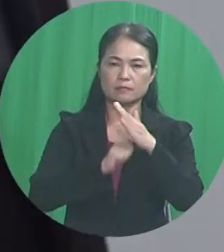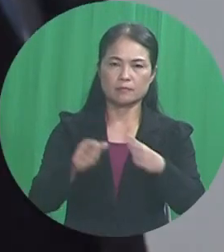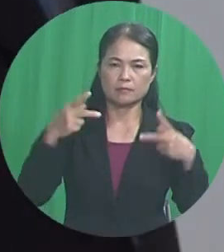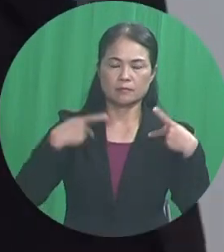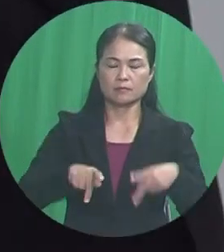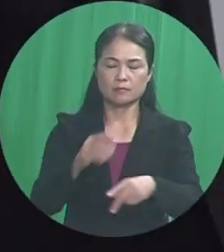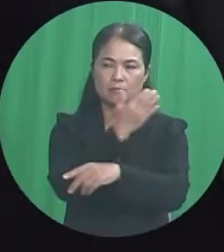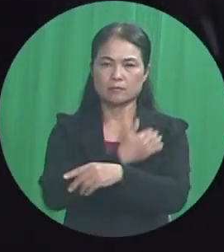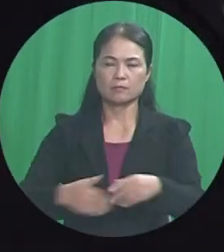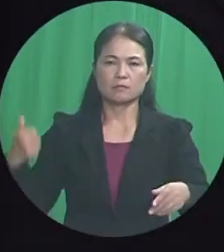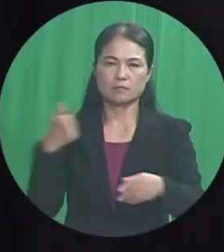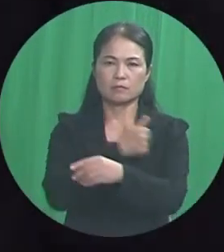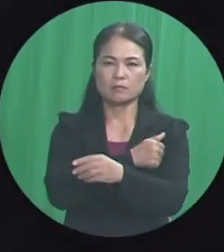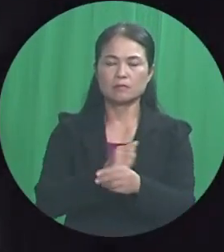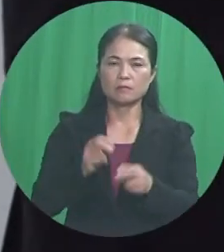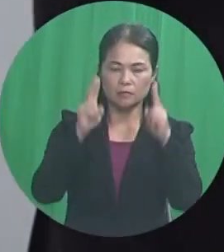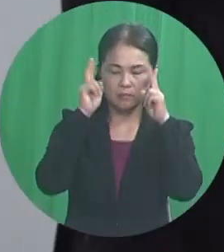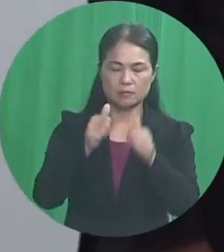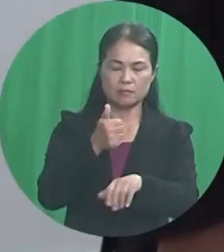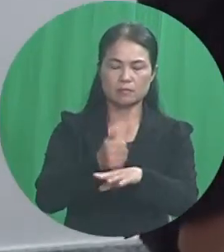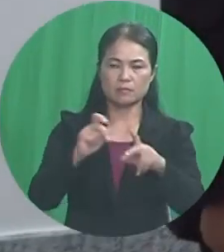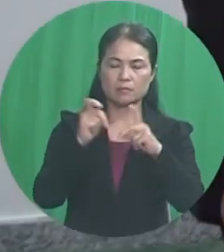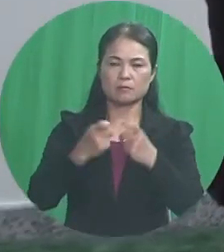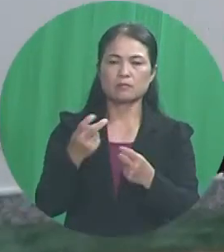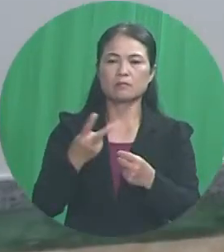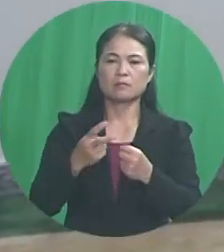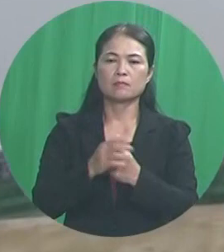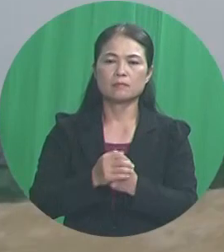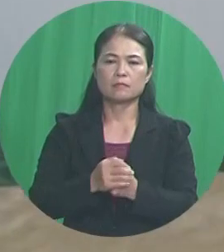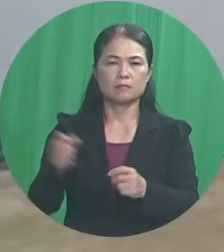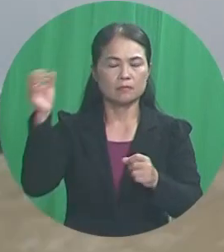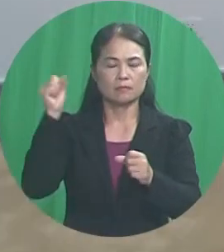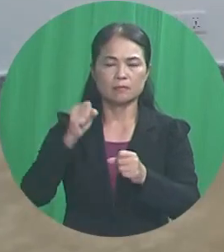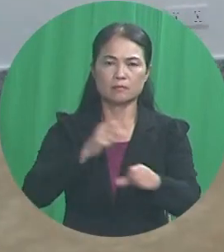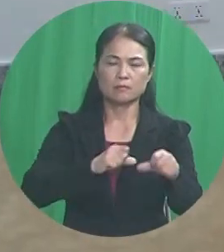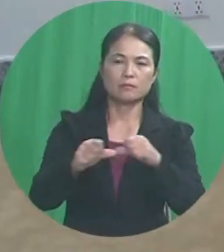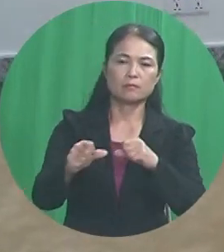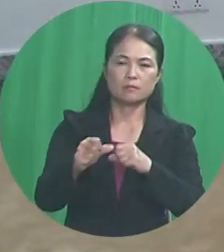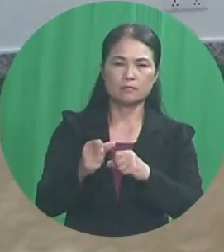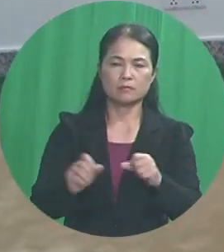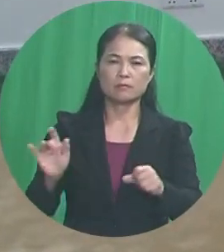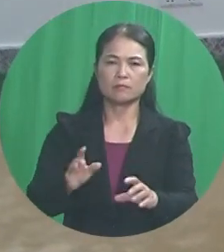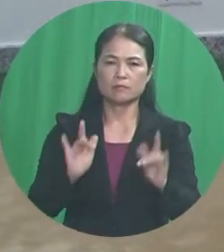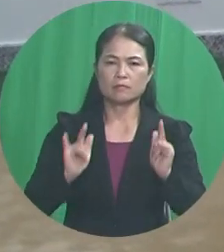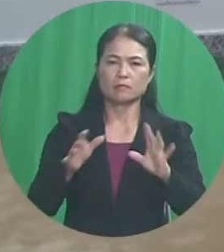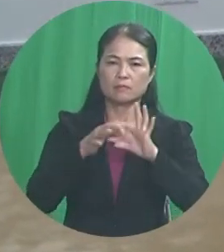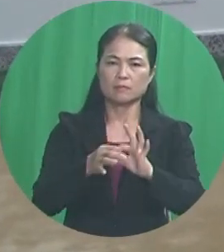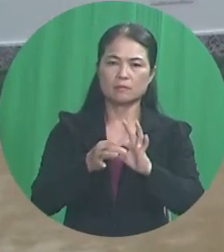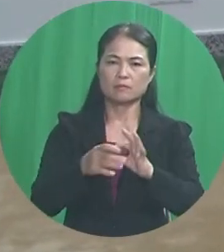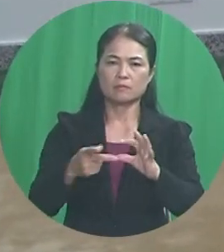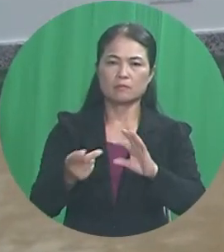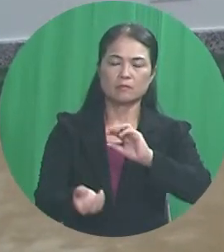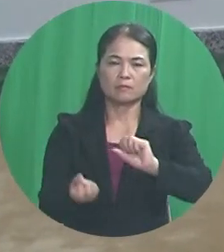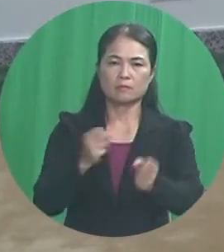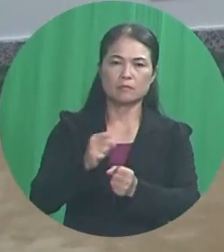ភាពរបស់សម្ដេចតេជោប្រធានគណៈបកទាំងពីរនឹងបដិញ្ញាបន្តការប្រាស្រ័យតាក់ទងគ្នាការ